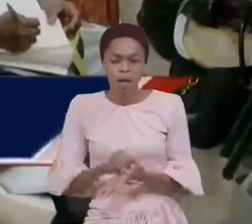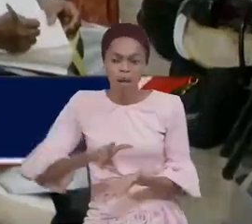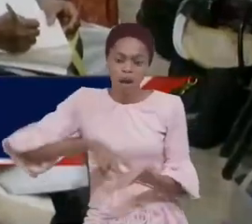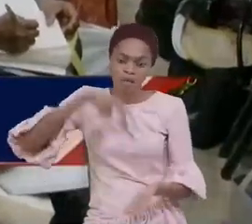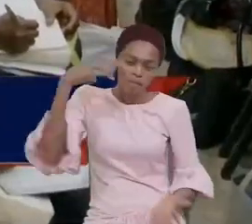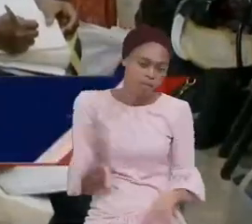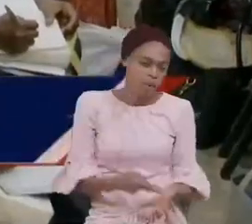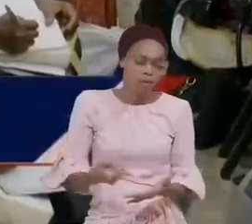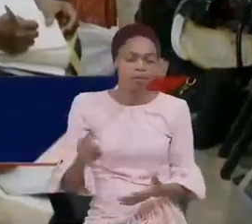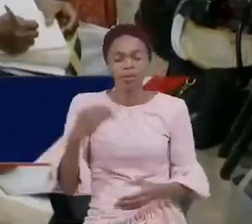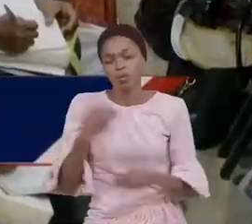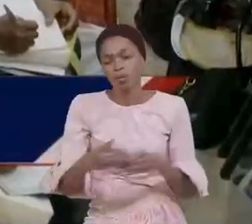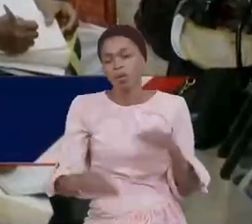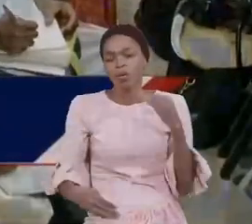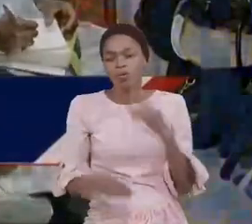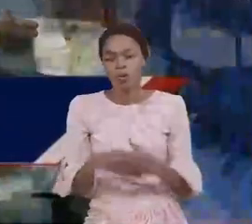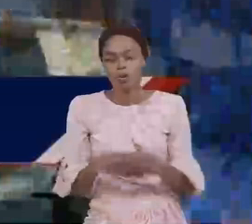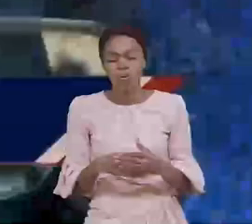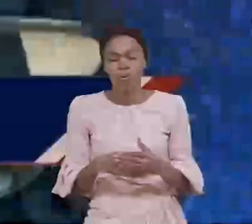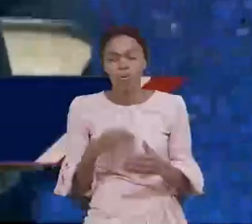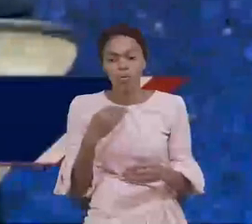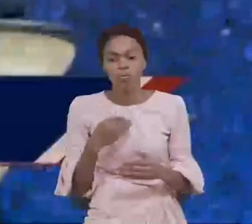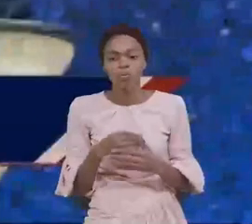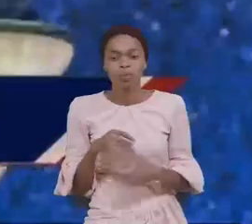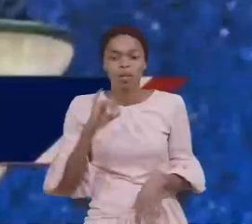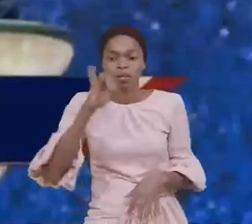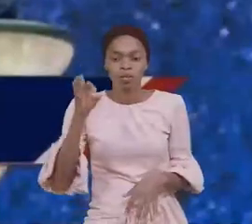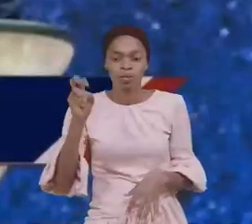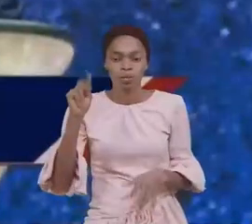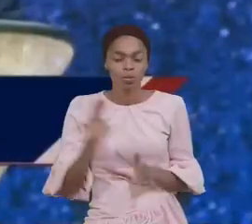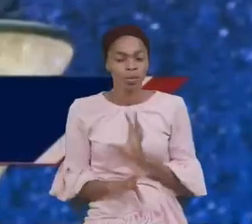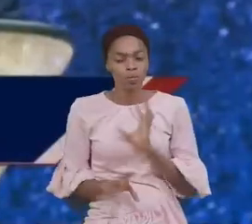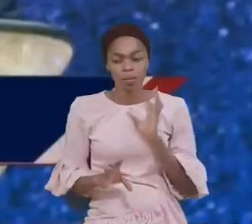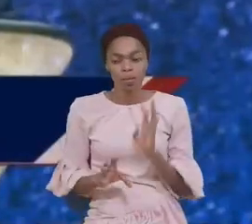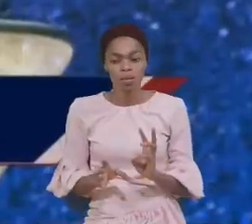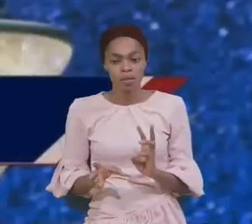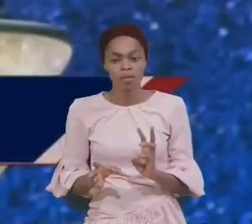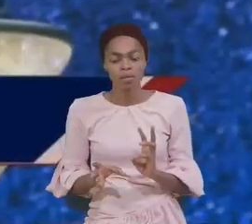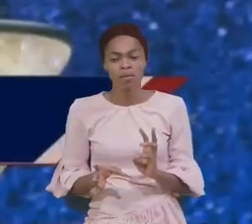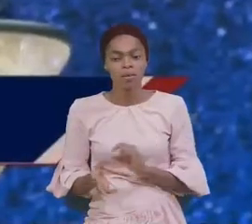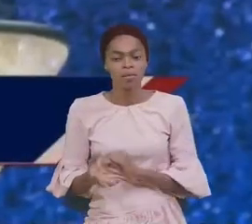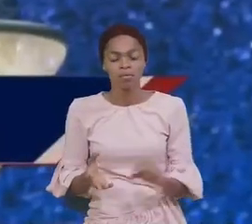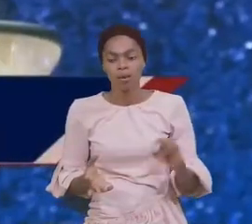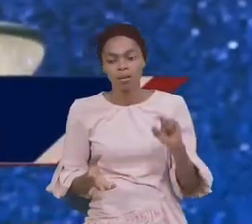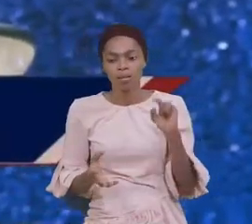qui écroule les murailles. Josué, chapitre 6,